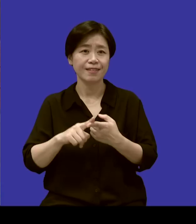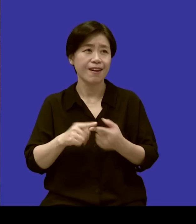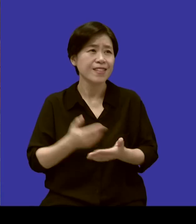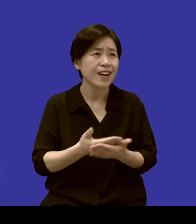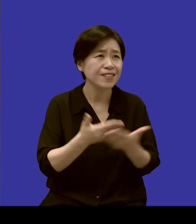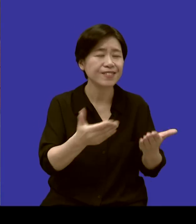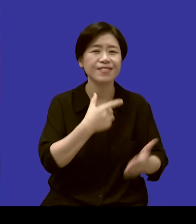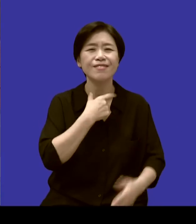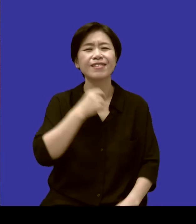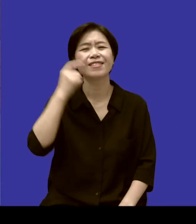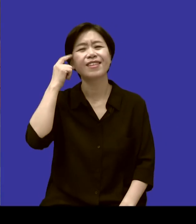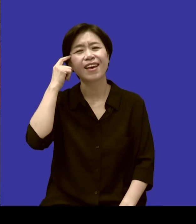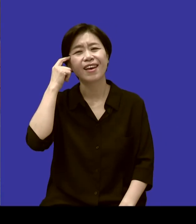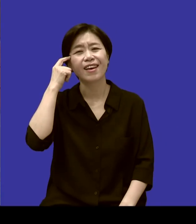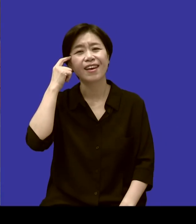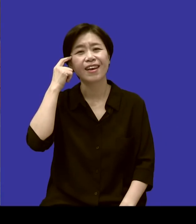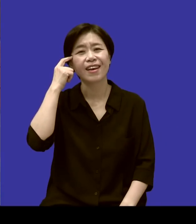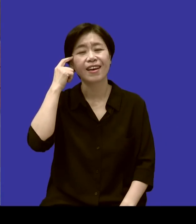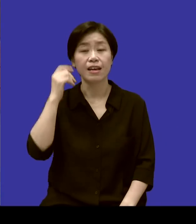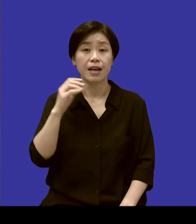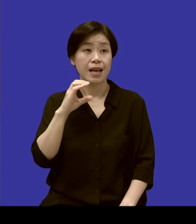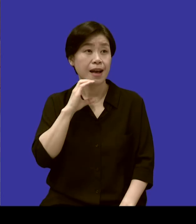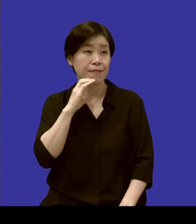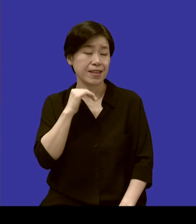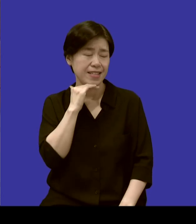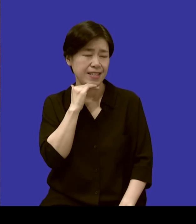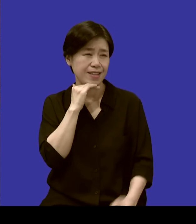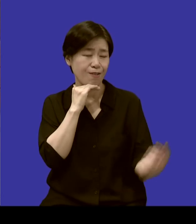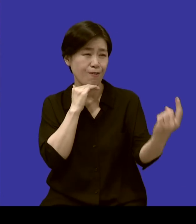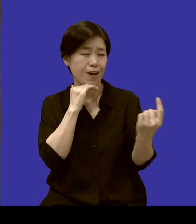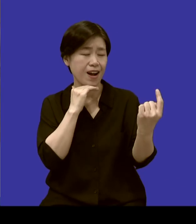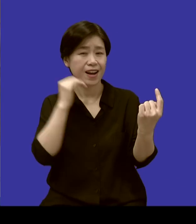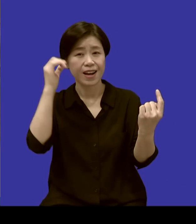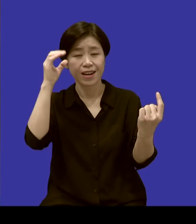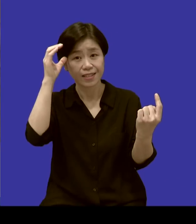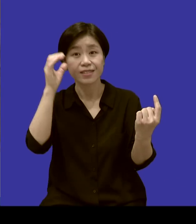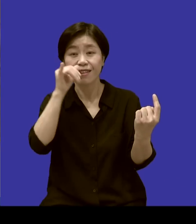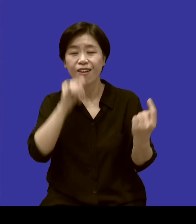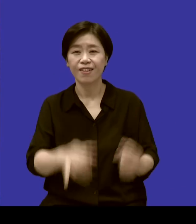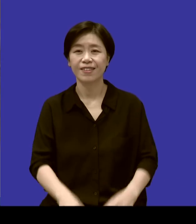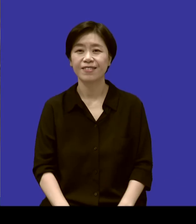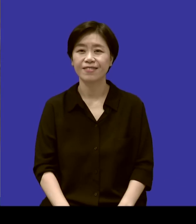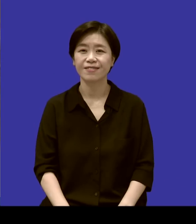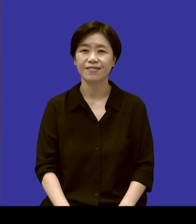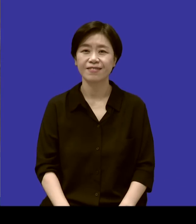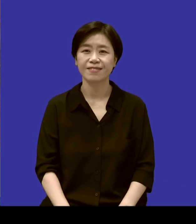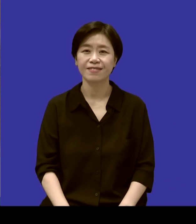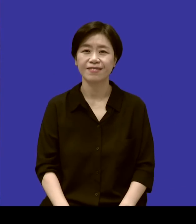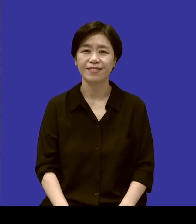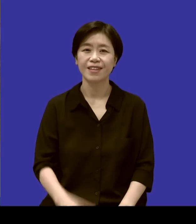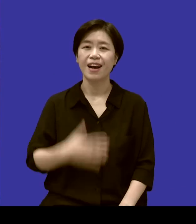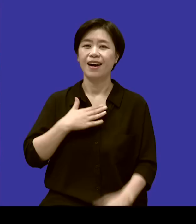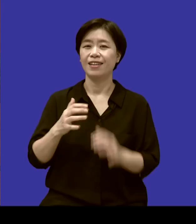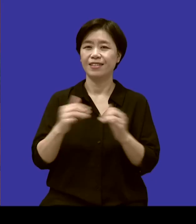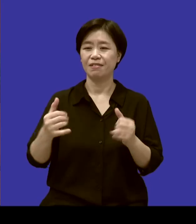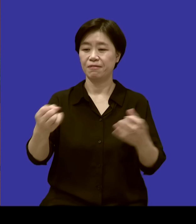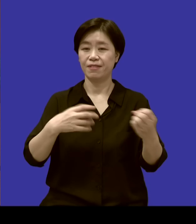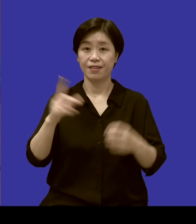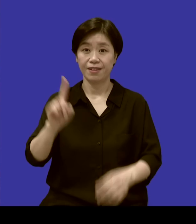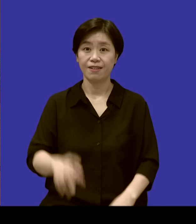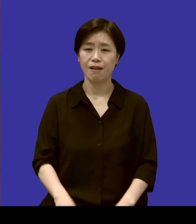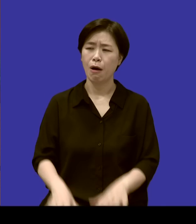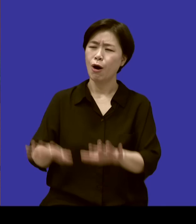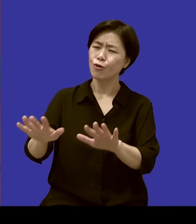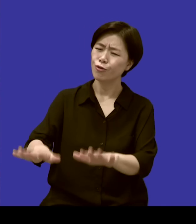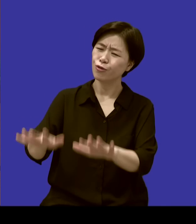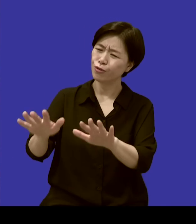돼요. 어머나. 그러니까는 더 주변에서 적당히 해. 네. 내지 말고 적당히 해. 그래서 그런 얘기를 하는